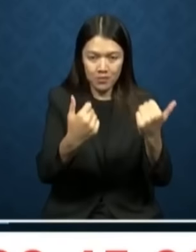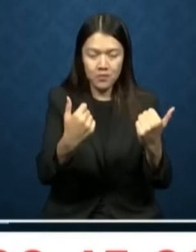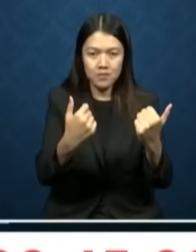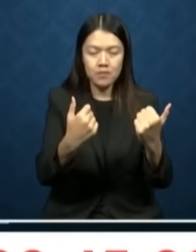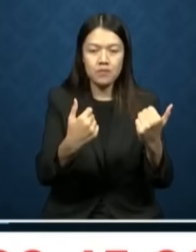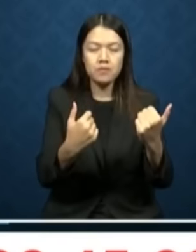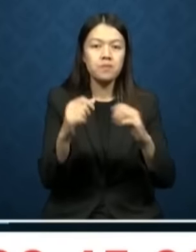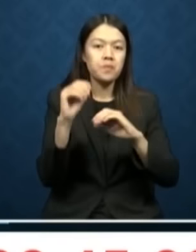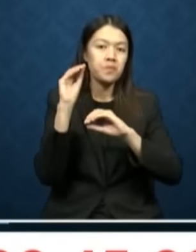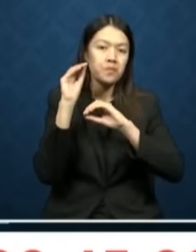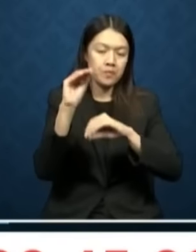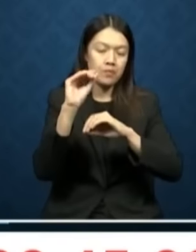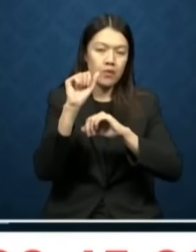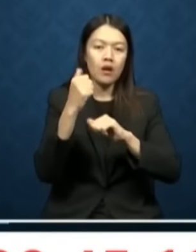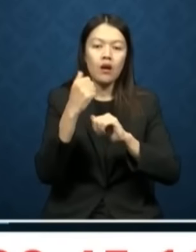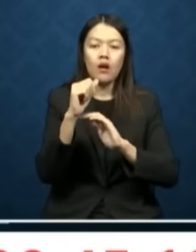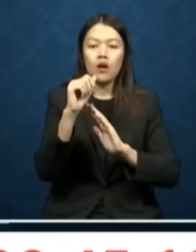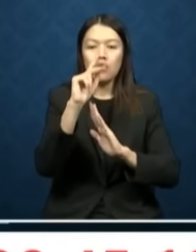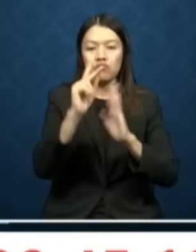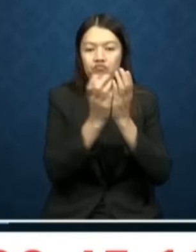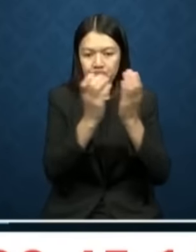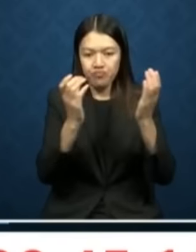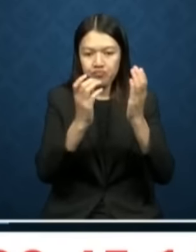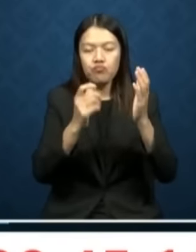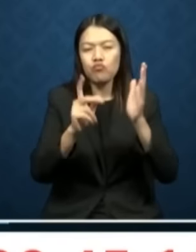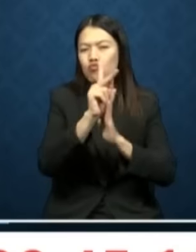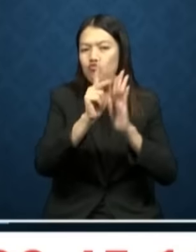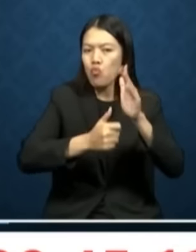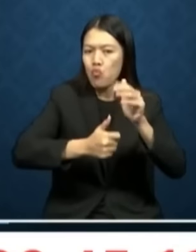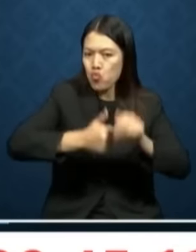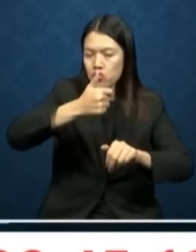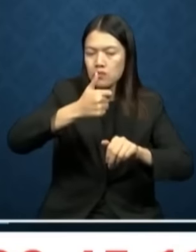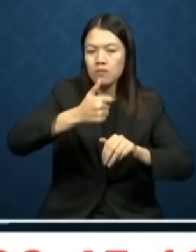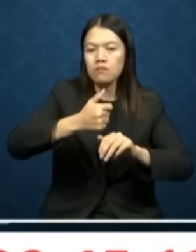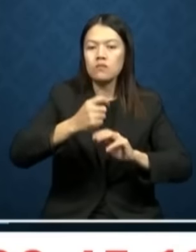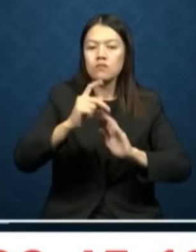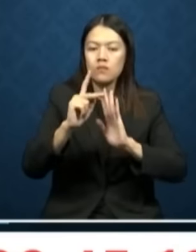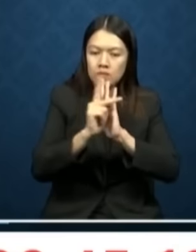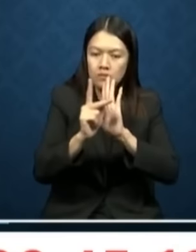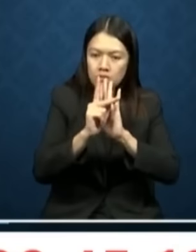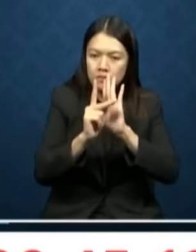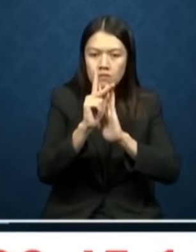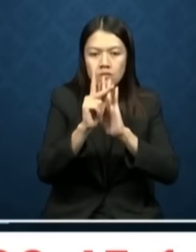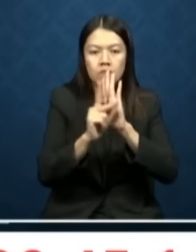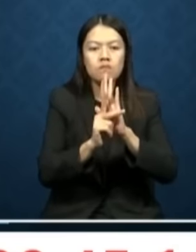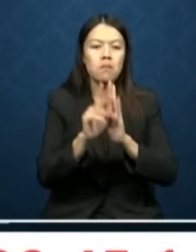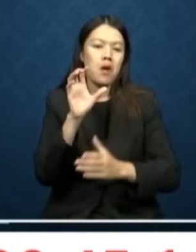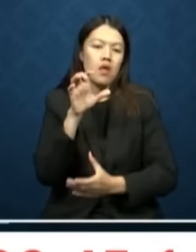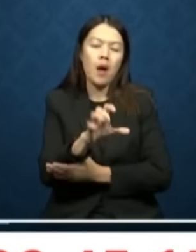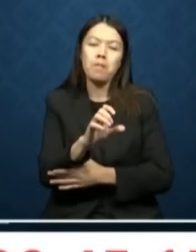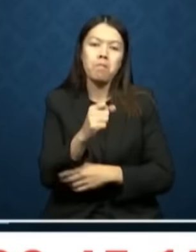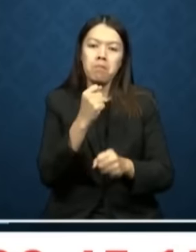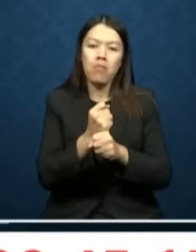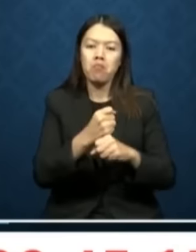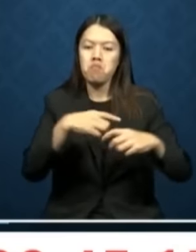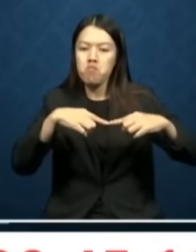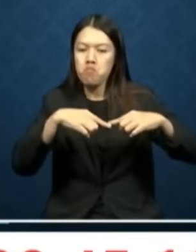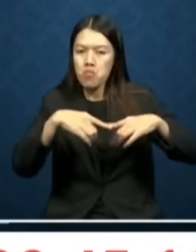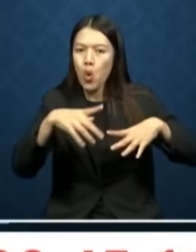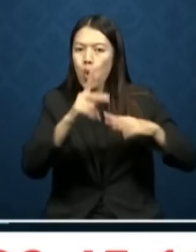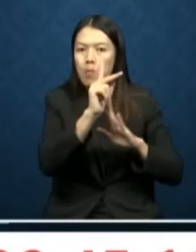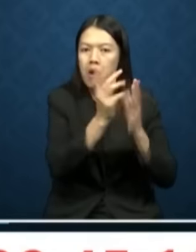บัญญัติว่ารัฐธรรมนูญเป็นกฎหมายสูงสุดของประเทศบทบัญญัติใดกฎหมายกฎหรือข้อบังคับหรือการกระทำใดขัดหรือแย้งต่อรัฐ